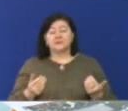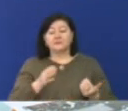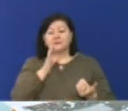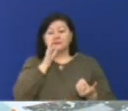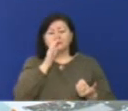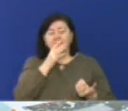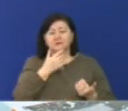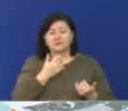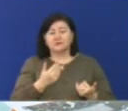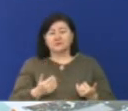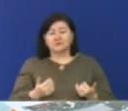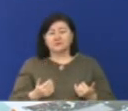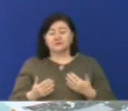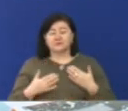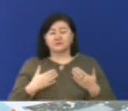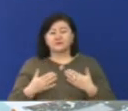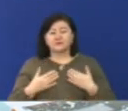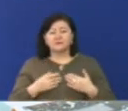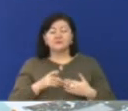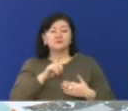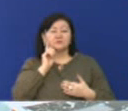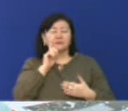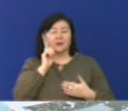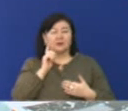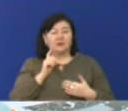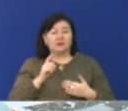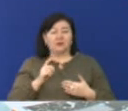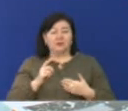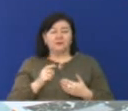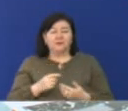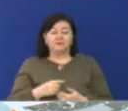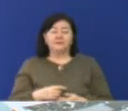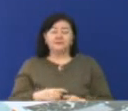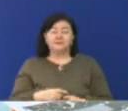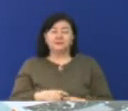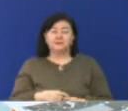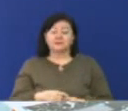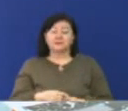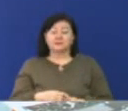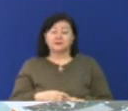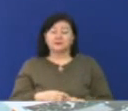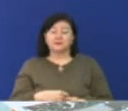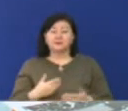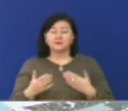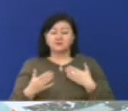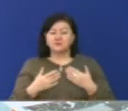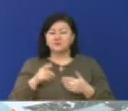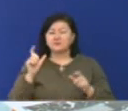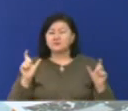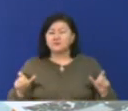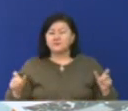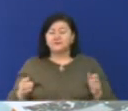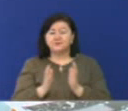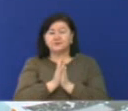которое нельзя, и губить его. Не только его лично, его семью,